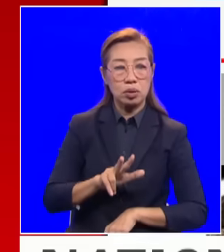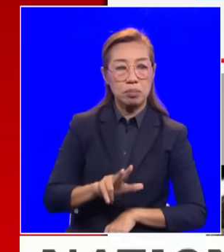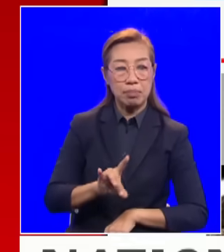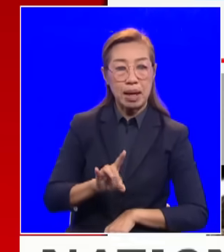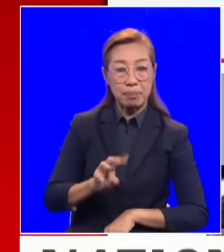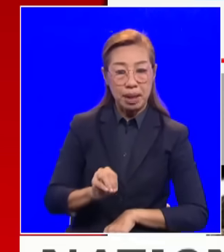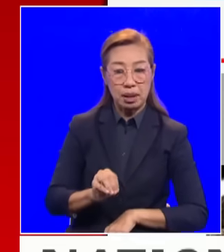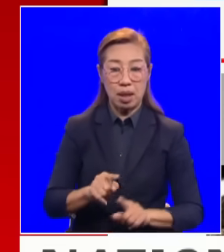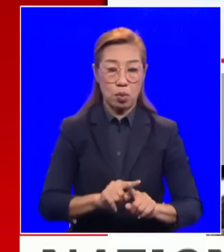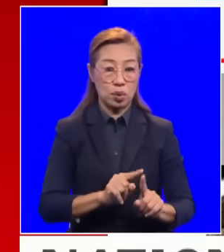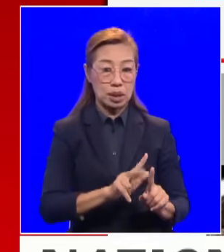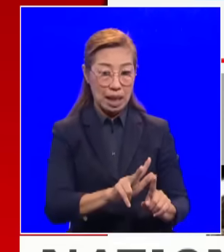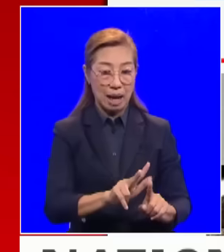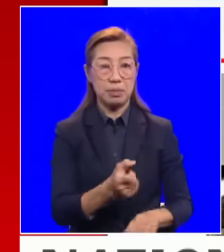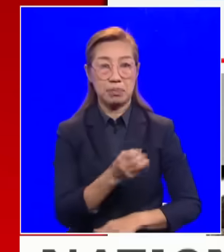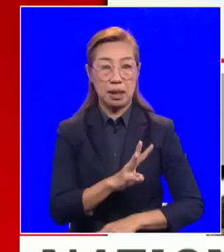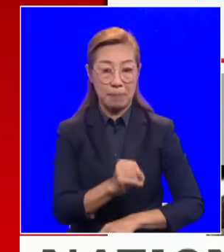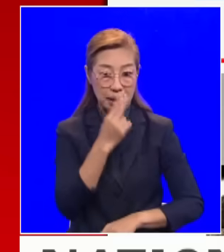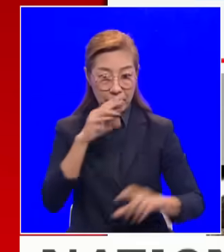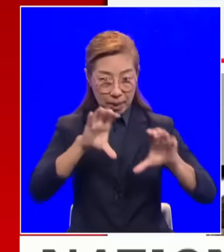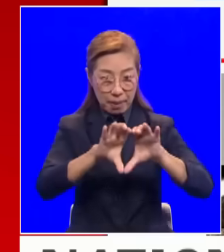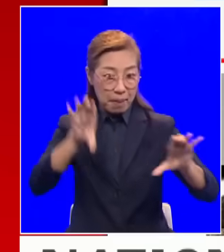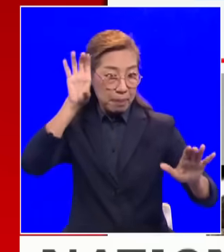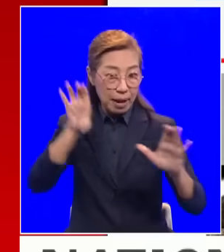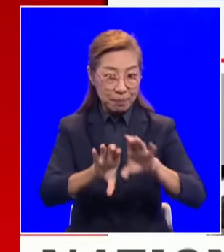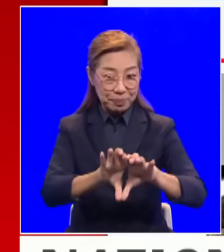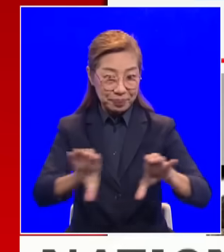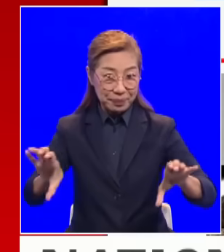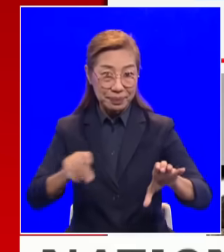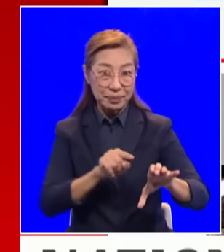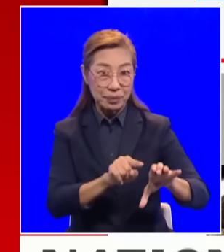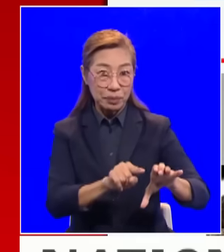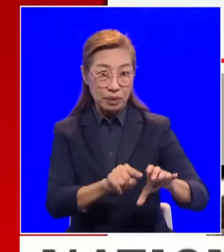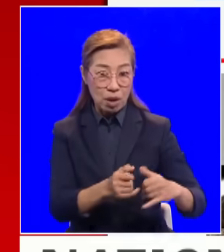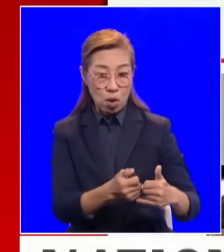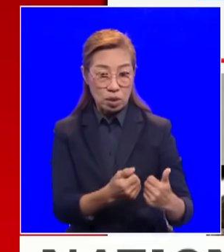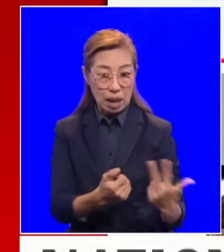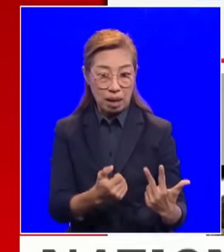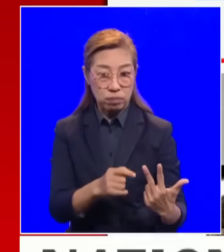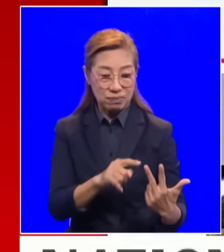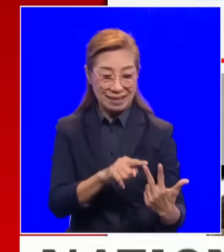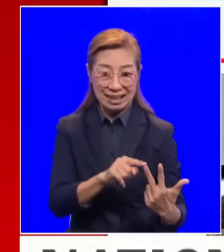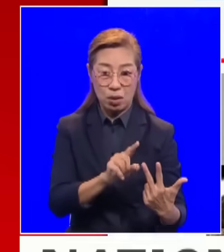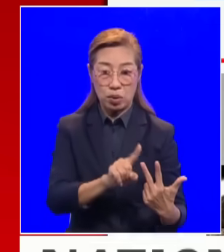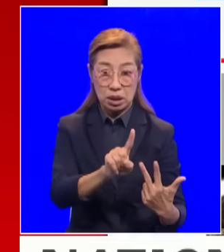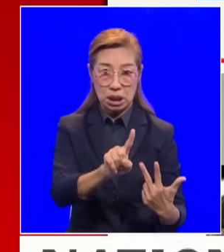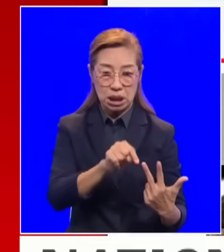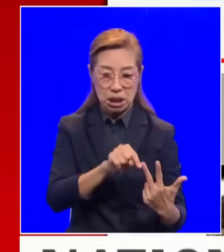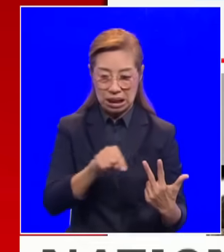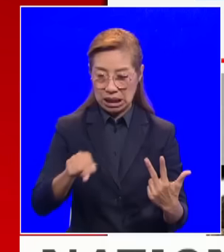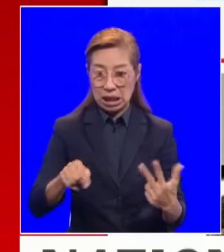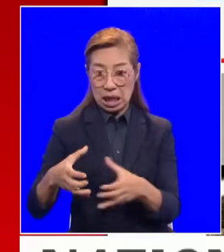14เมตรค่ะคุณผู้ชมเนี่ยค่ะตามภาพที่เราได้ทำกราฟิกให้เห็นได้อย่างชัดเจนเลยนะคะว่าคนที่ใกล้ที่สุดอยู่ประมาณเมตร9นะ